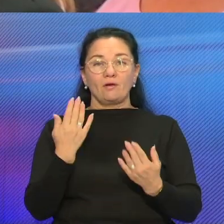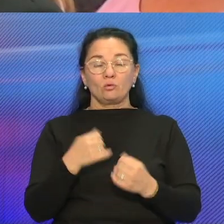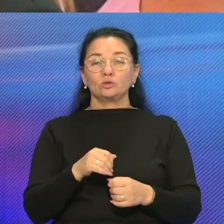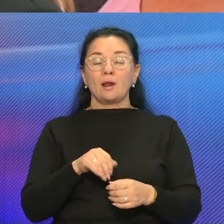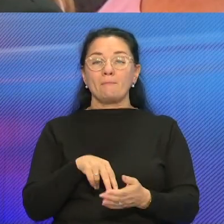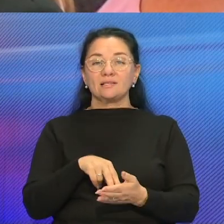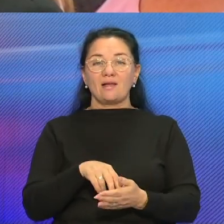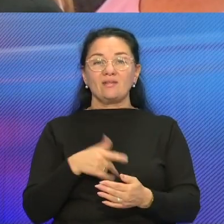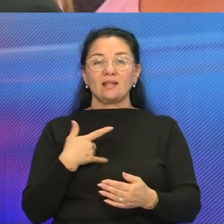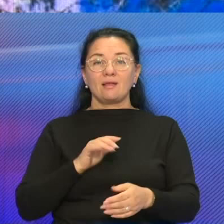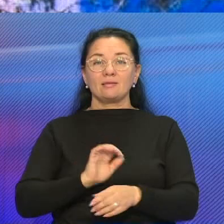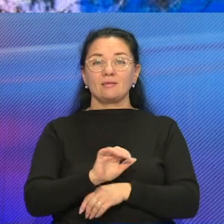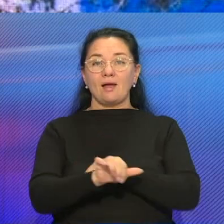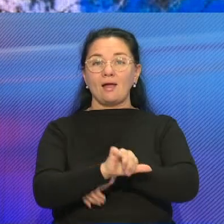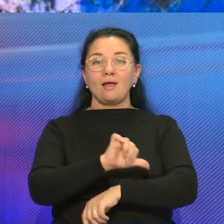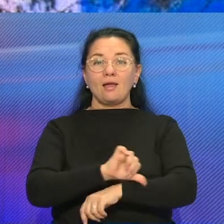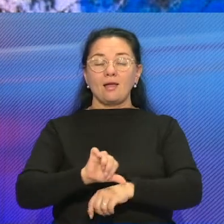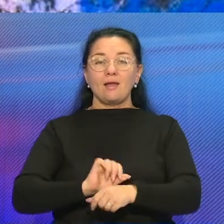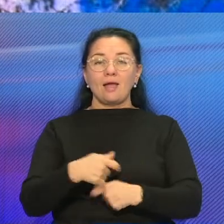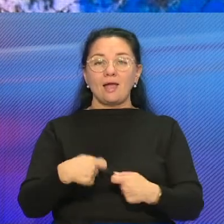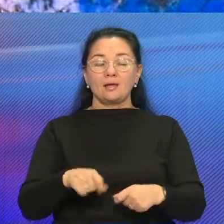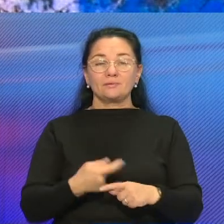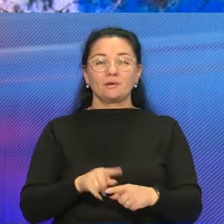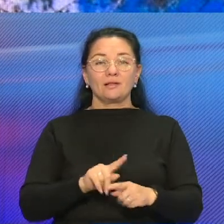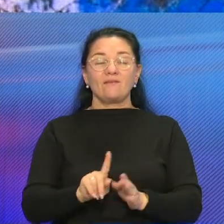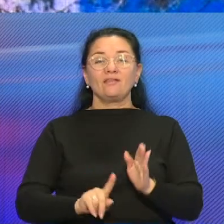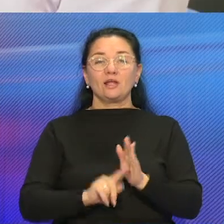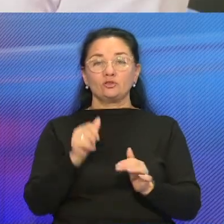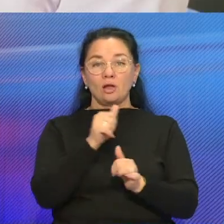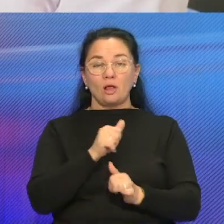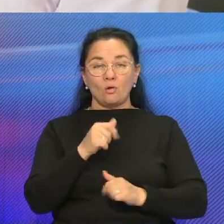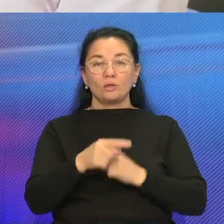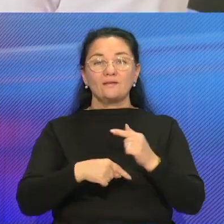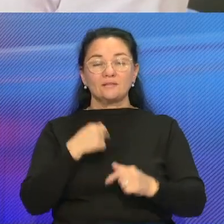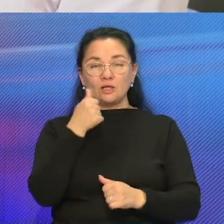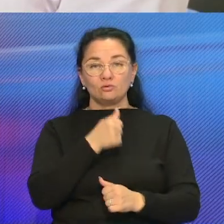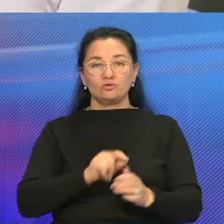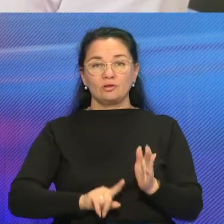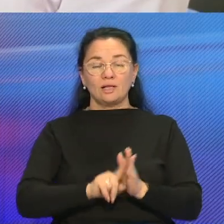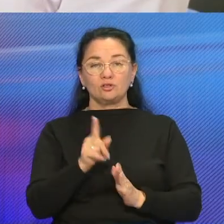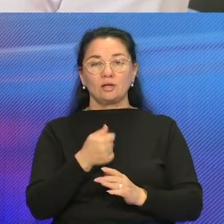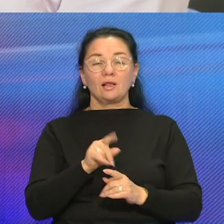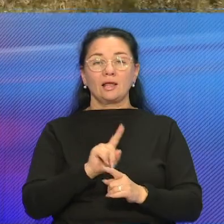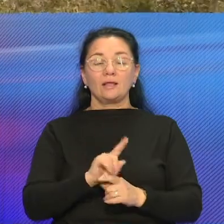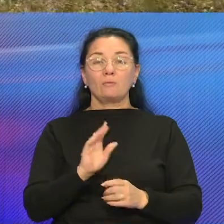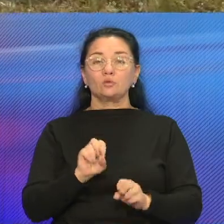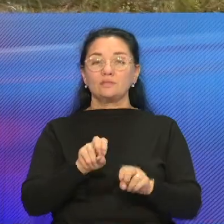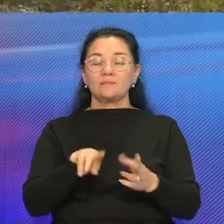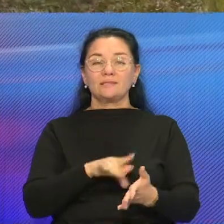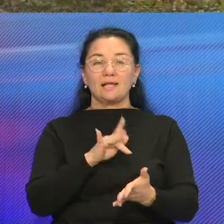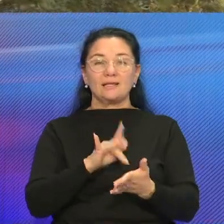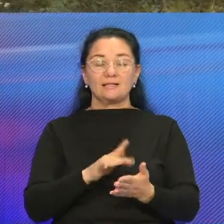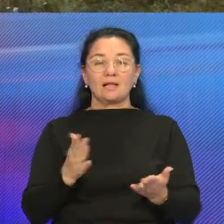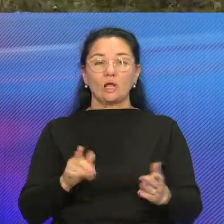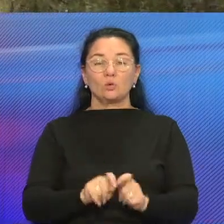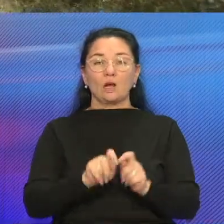экспорт. Что тышится планов, до конца года, на початку наступного в регионе з'явится лесонасенный центр. Такие открытся на